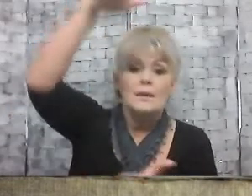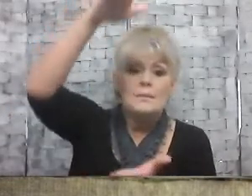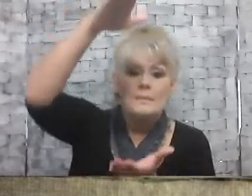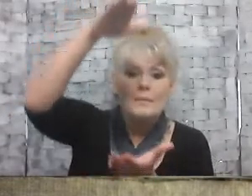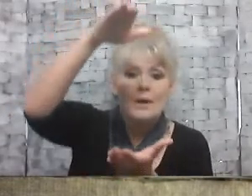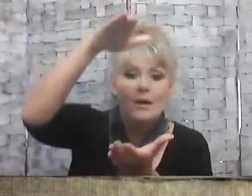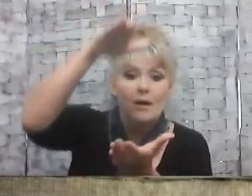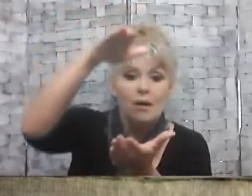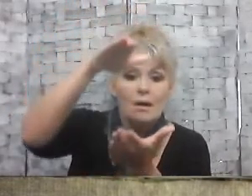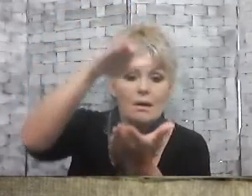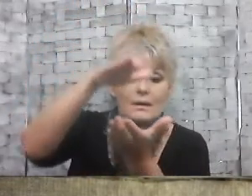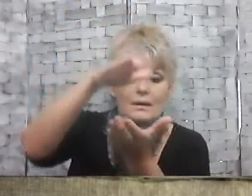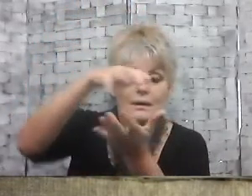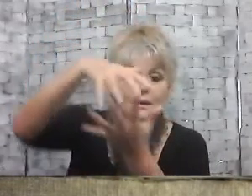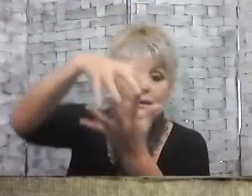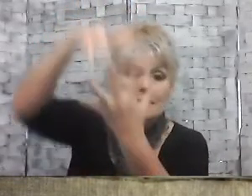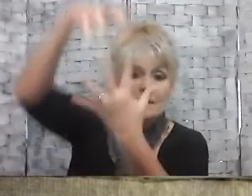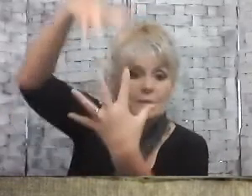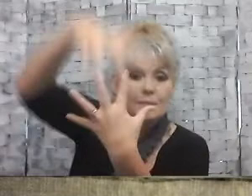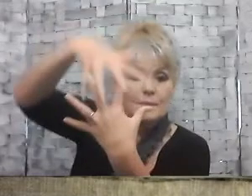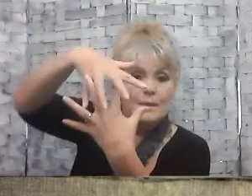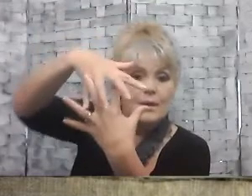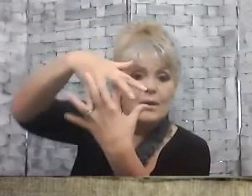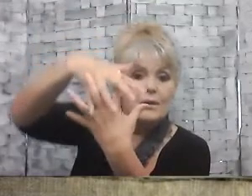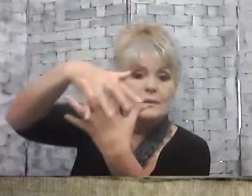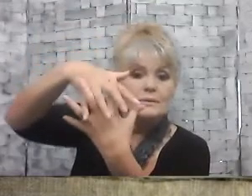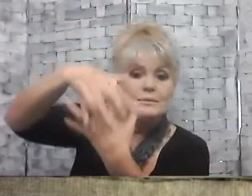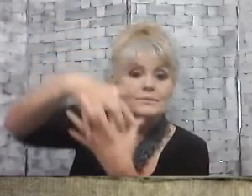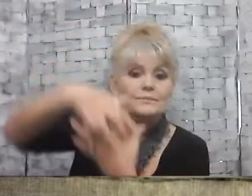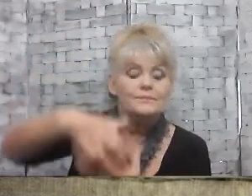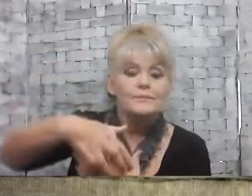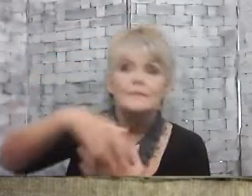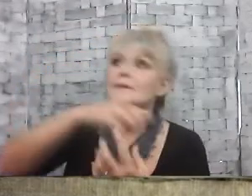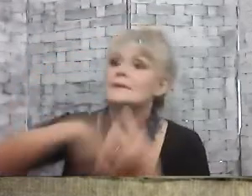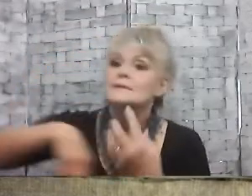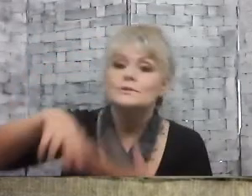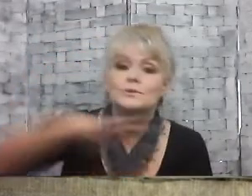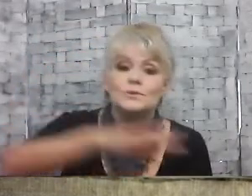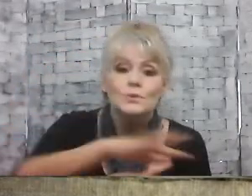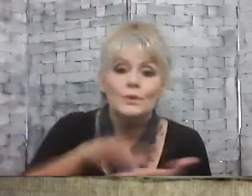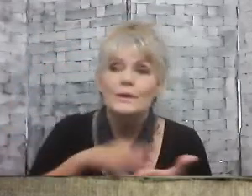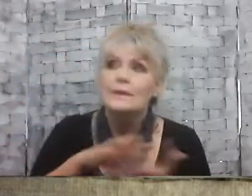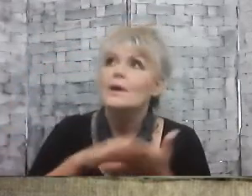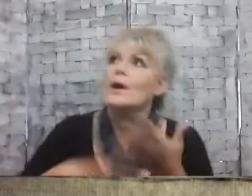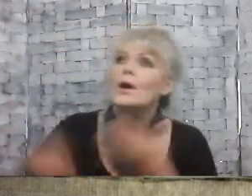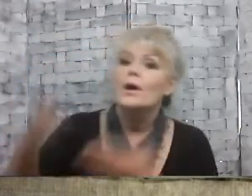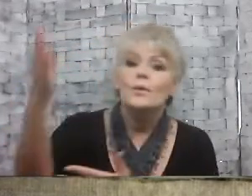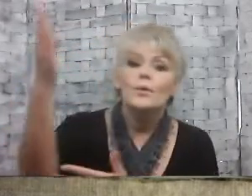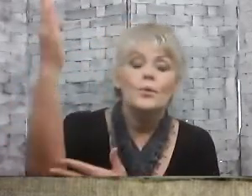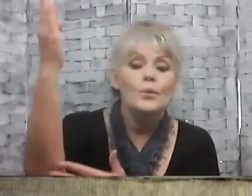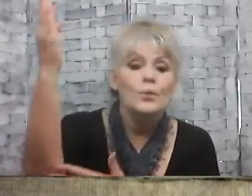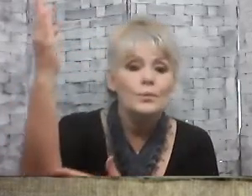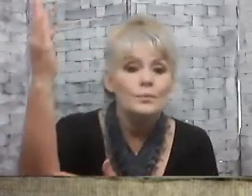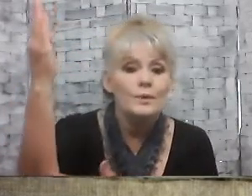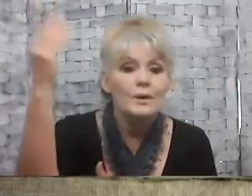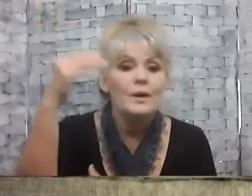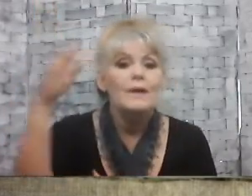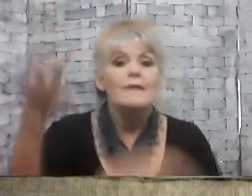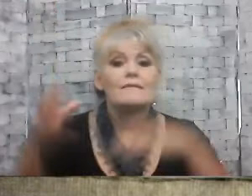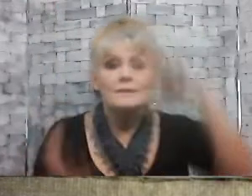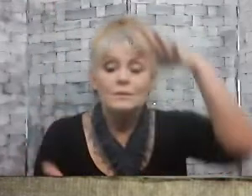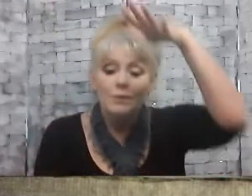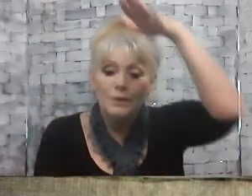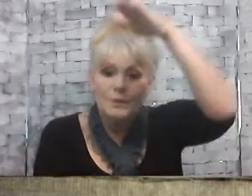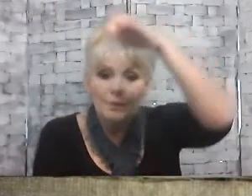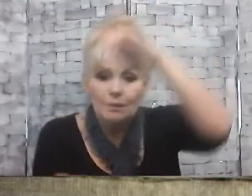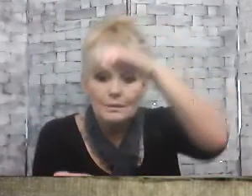met mekaar te doen het. As Jesus in die hemel is, gaan die story nog steeds oor hom, want